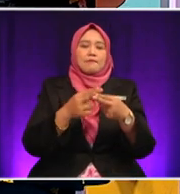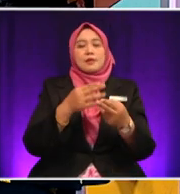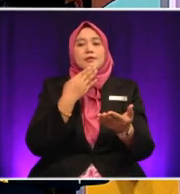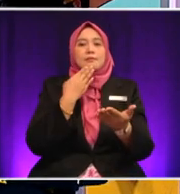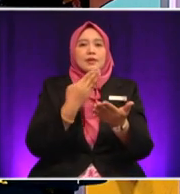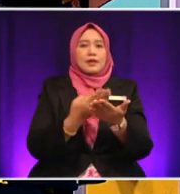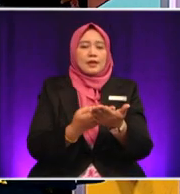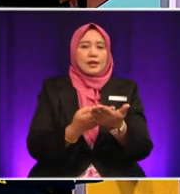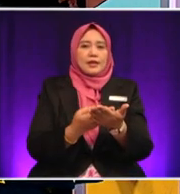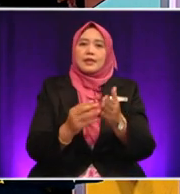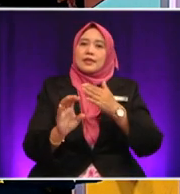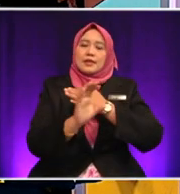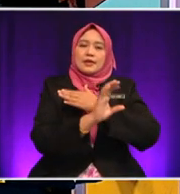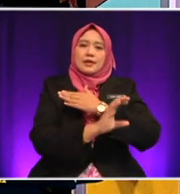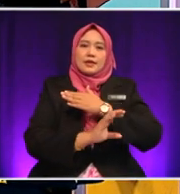itu